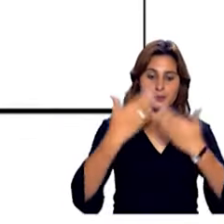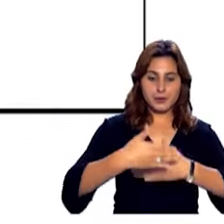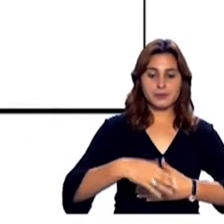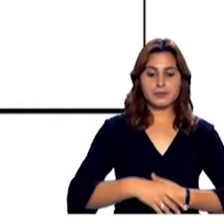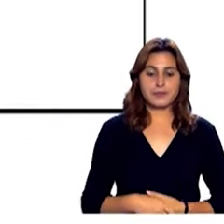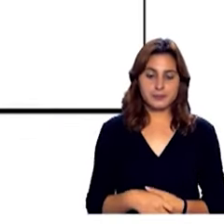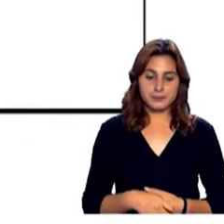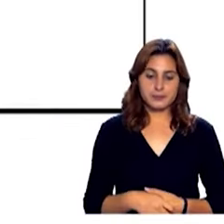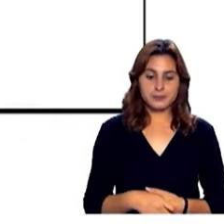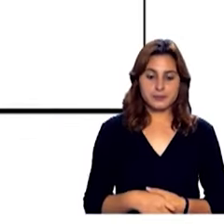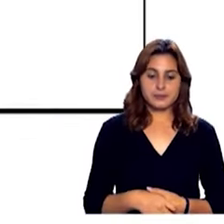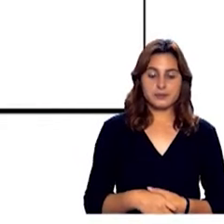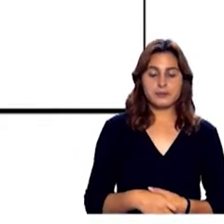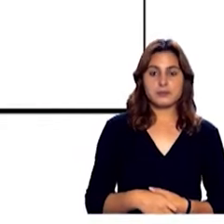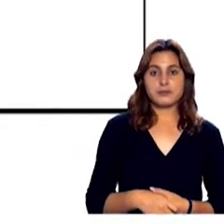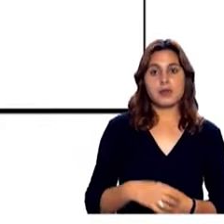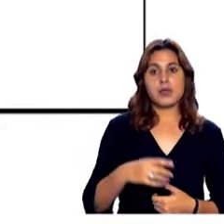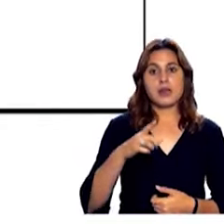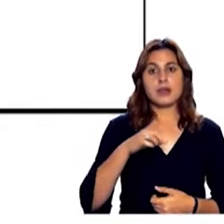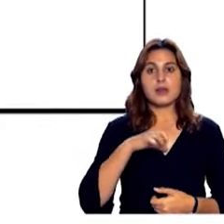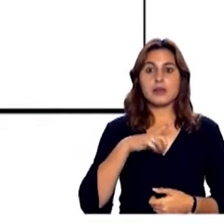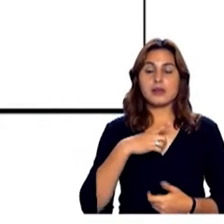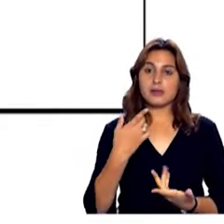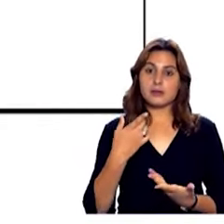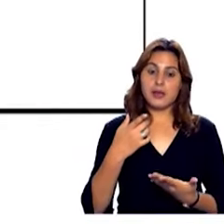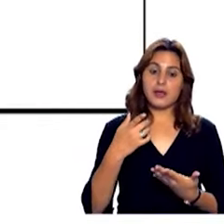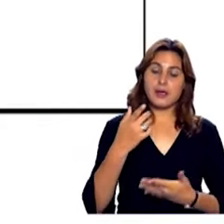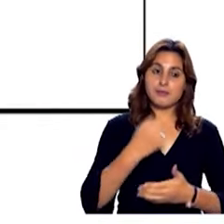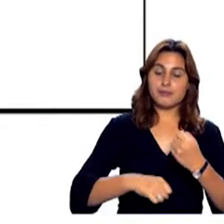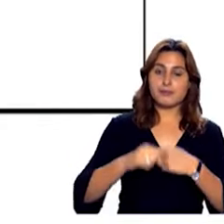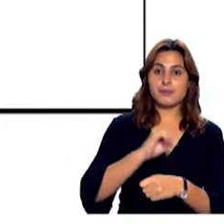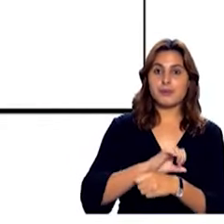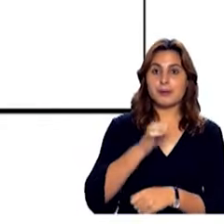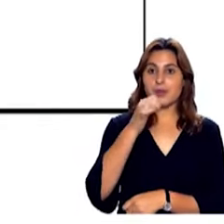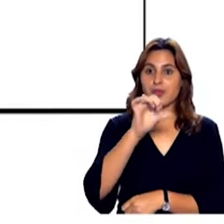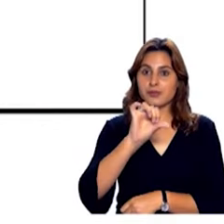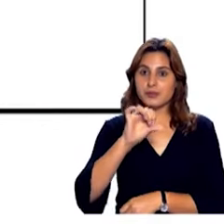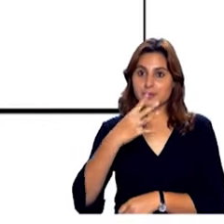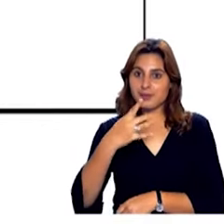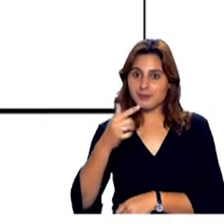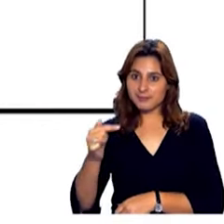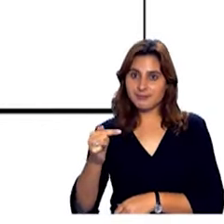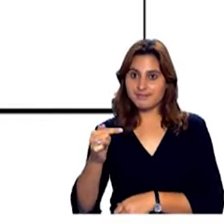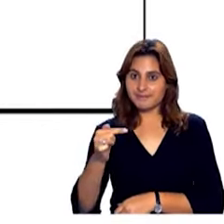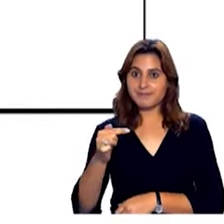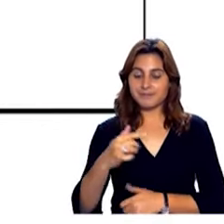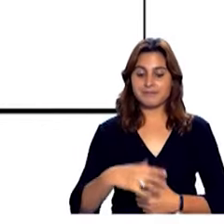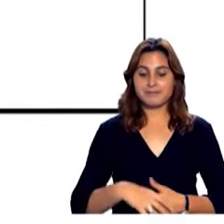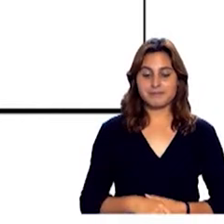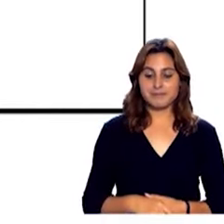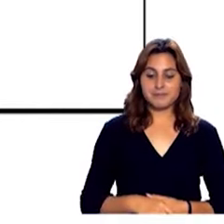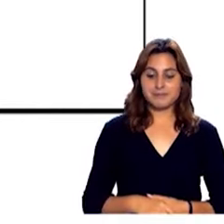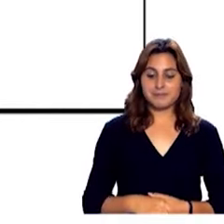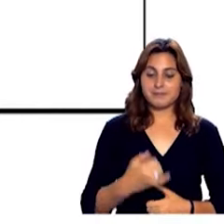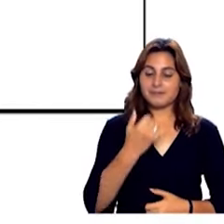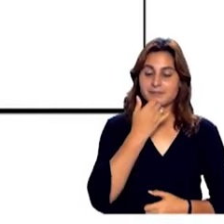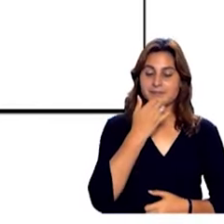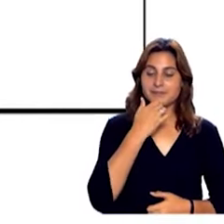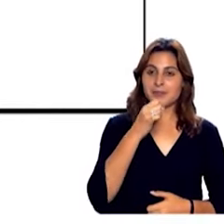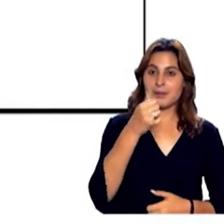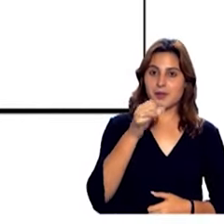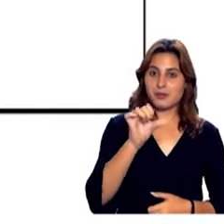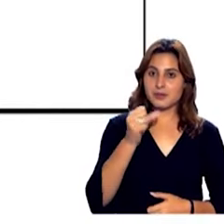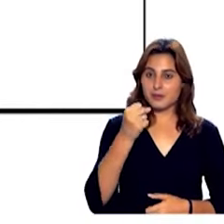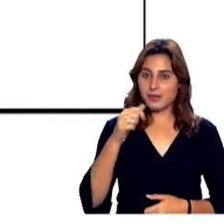1987 devant le conseil d'état ET 1991 Pour la cour de cassation à l'origine la